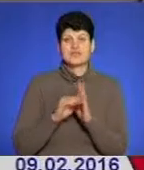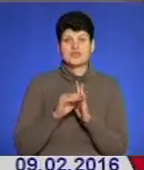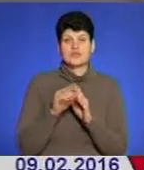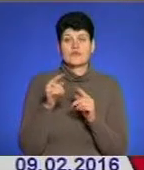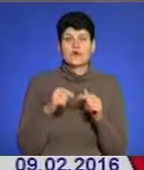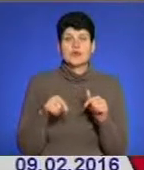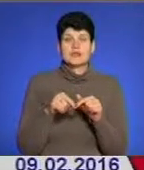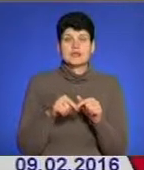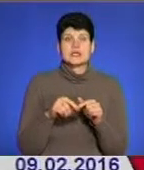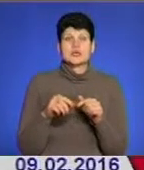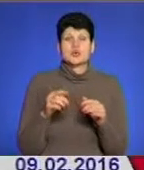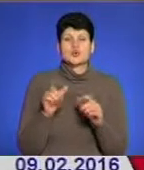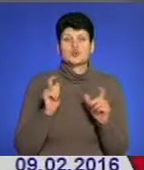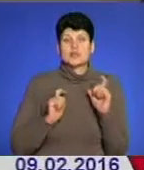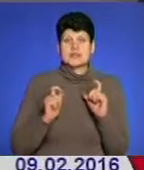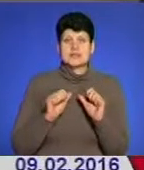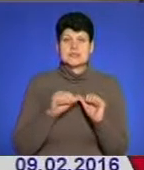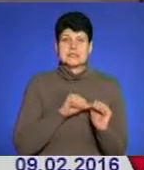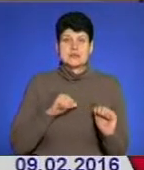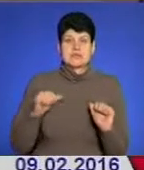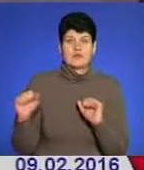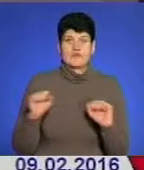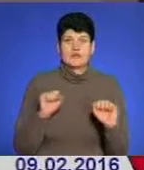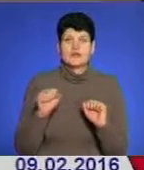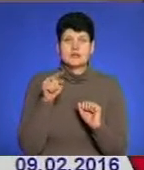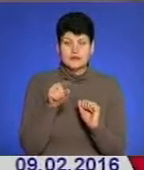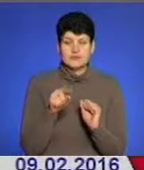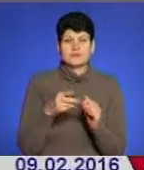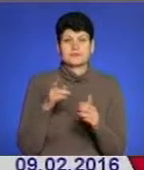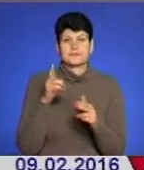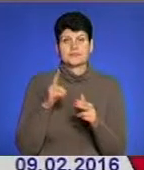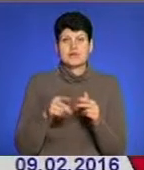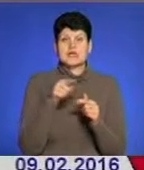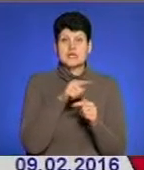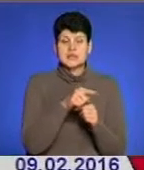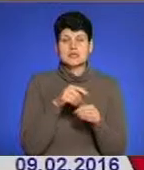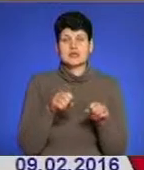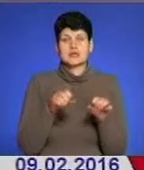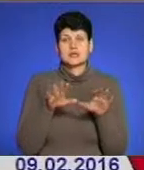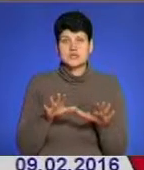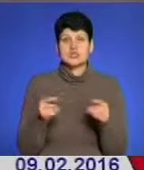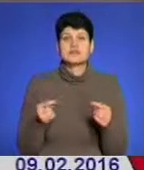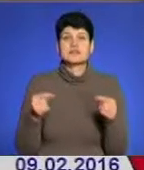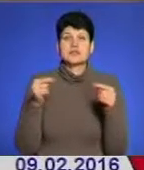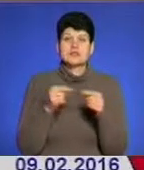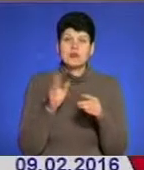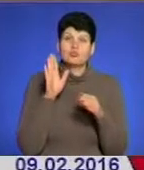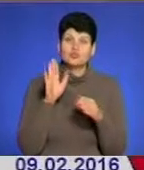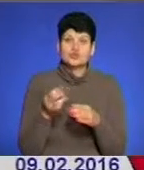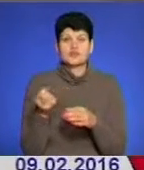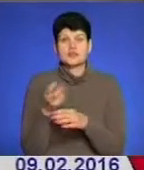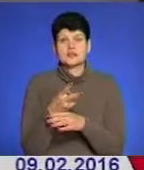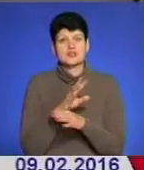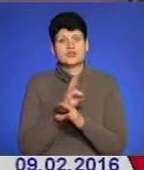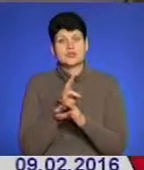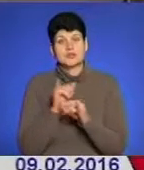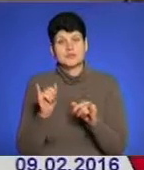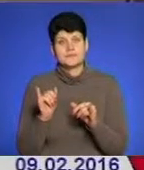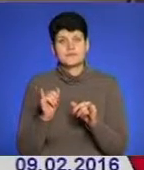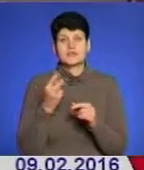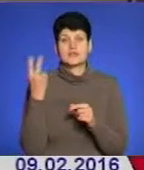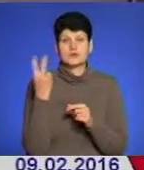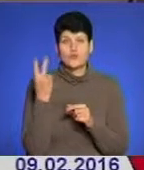саме студентського самоврядування, і вони ставлять останню крапку, саме їх погодження, саме їх рішення визначає, чи студенти будуть відраховані, чи не будуть. І ось цих